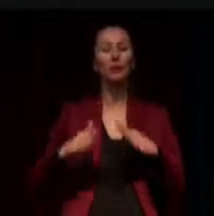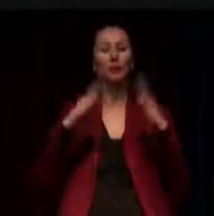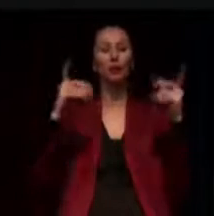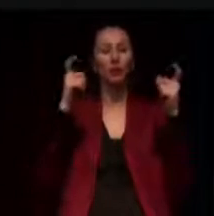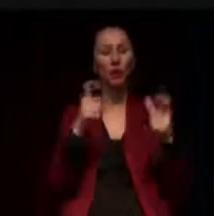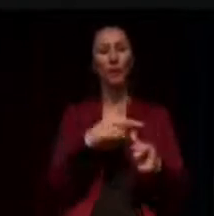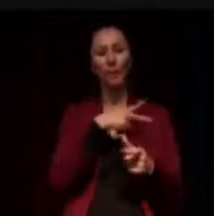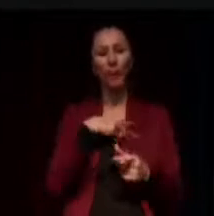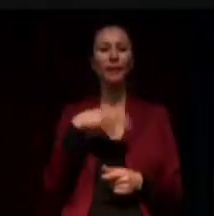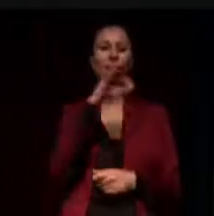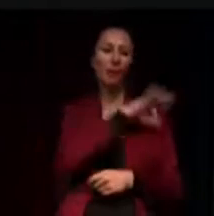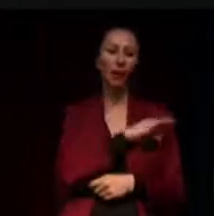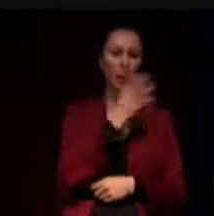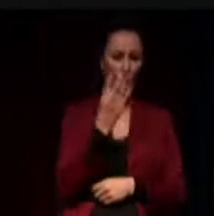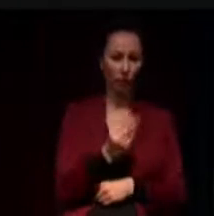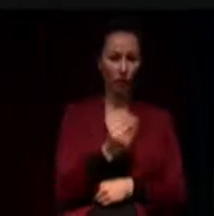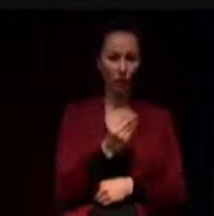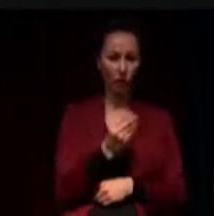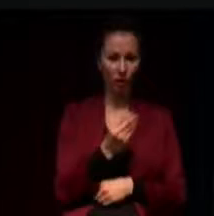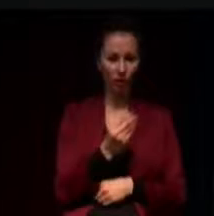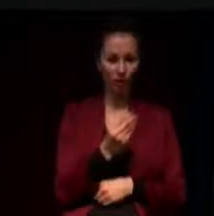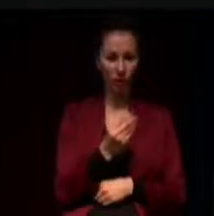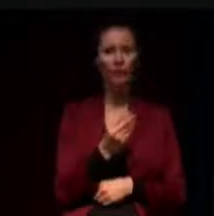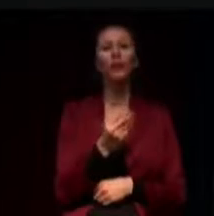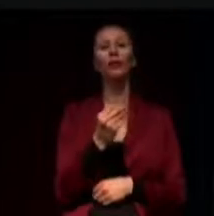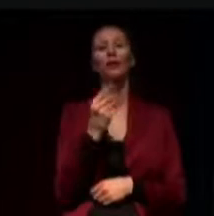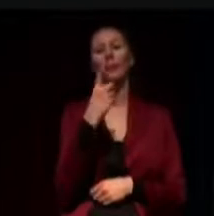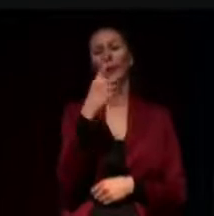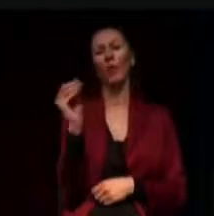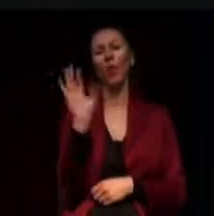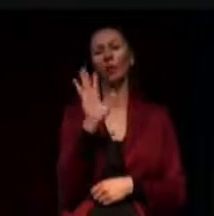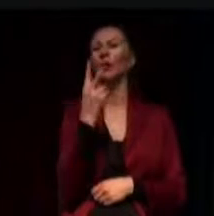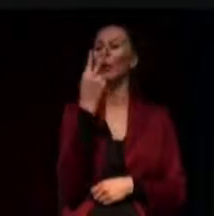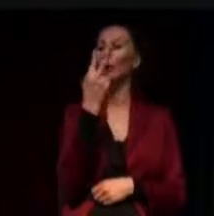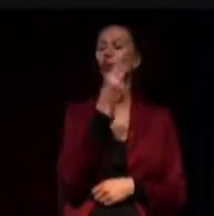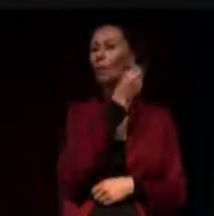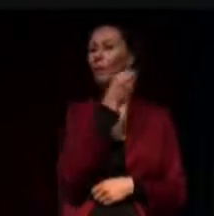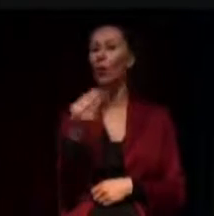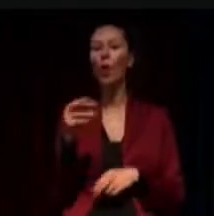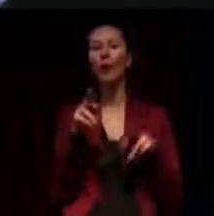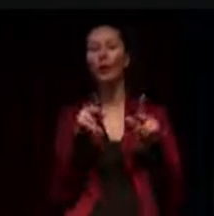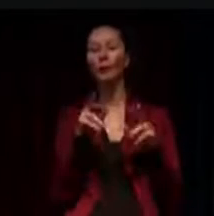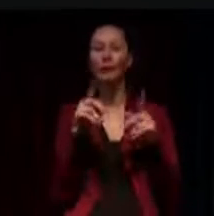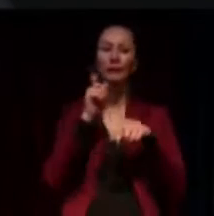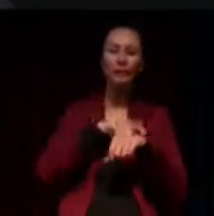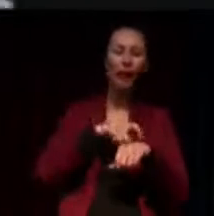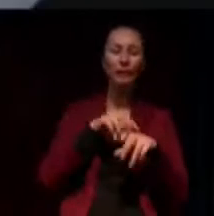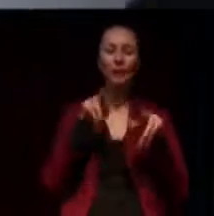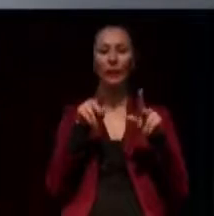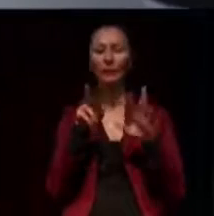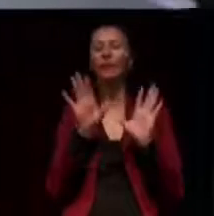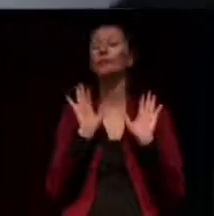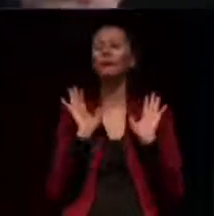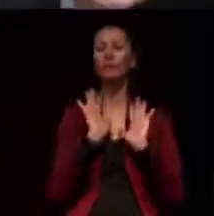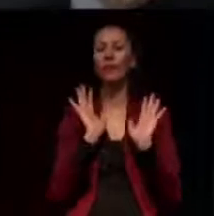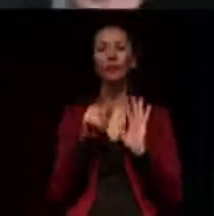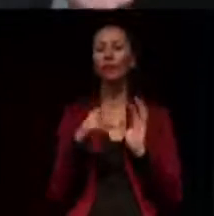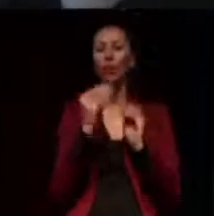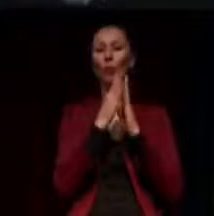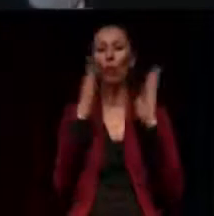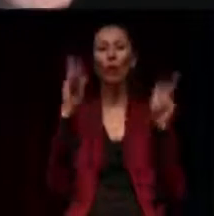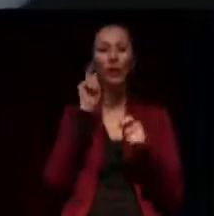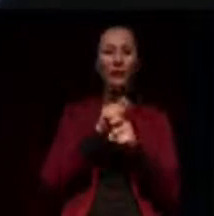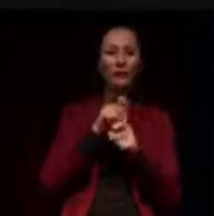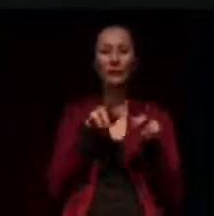Büyükşehir Belediyesi'ne katkısı olacak. Rakam 1 milyon arkadaşlar. Hiç öyle 2,5 milyon kilowatt saat gibi bir rakamla çok büyük